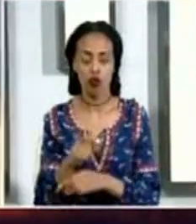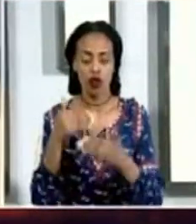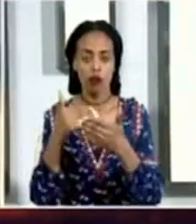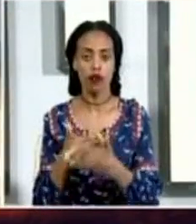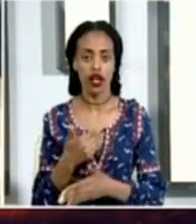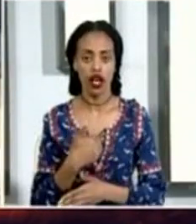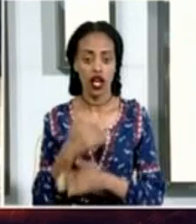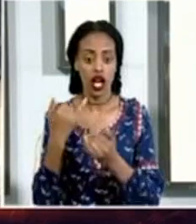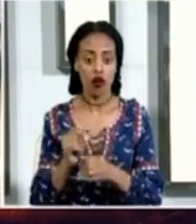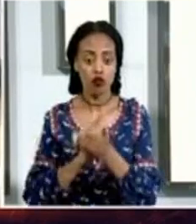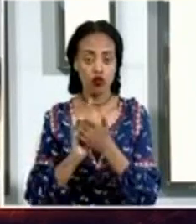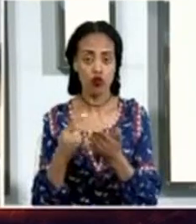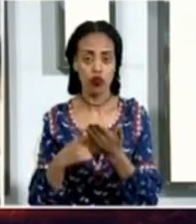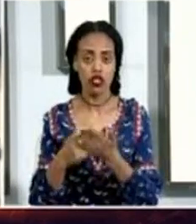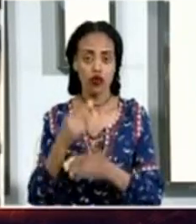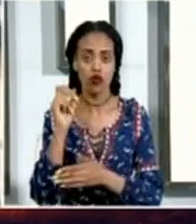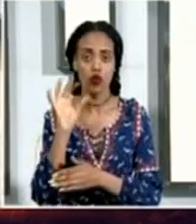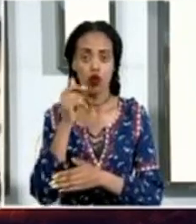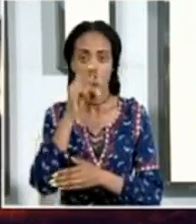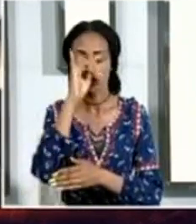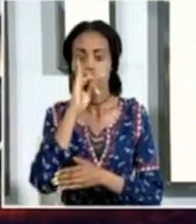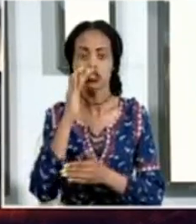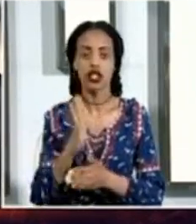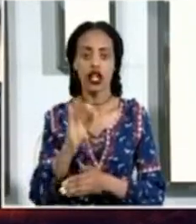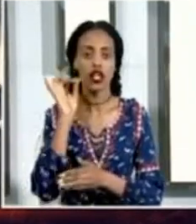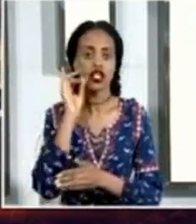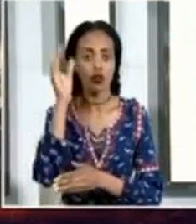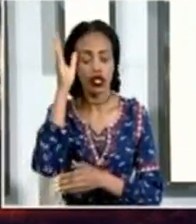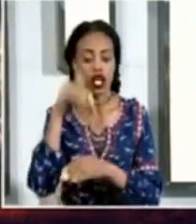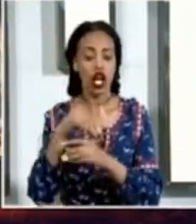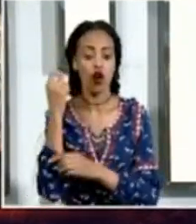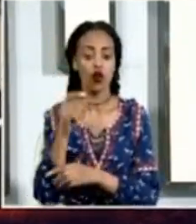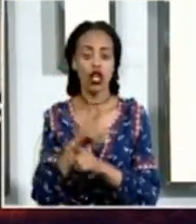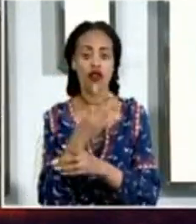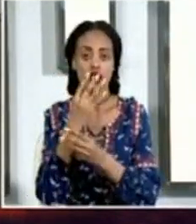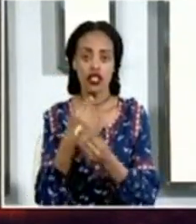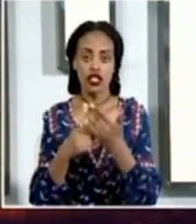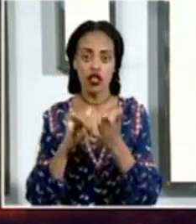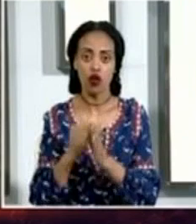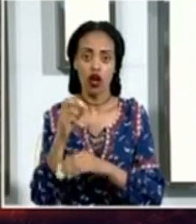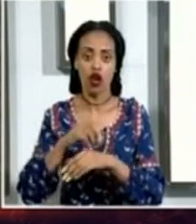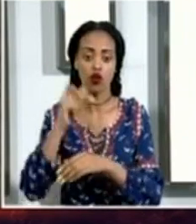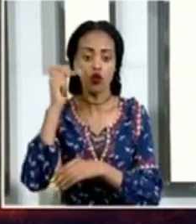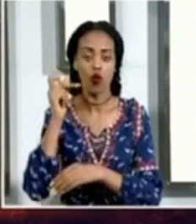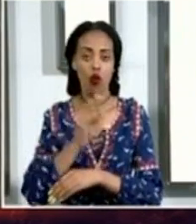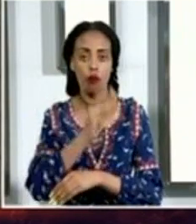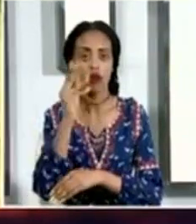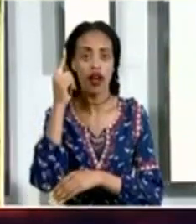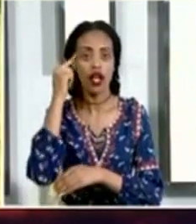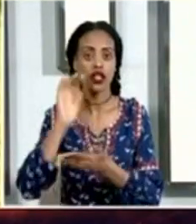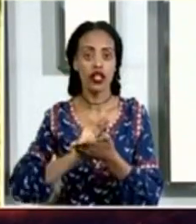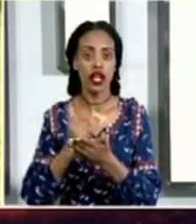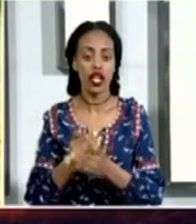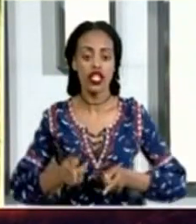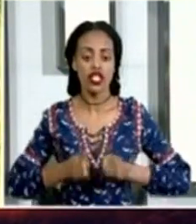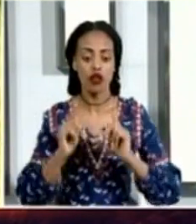ኣላ። ኣብዚ ሰሙን እዚ ዋዕሮና ኣትሌት ለተሰንበት ግደይ ዓወት ኣብ ዘድረረትና እዋን ኣብ ደቡባውን ደቡባዊ ምብራቕ ትግራይና